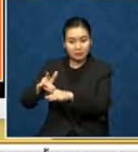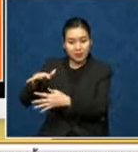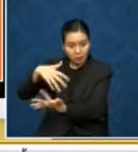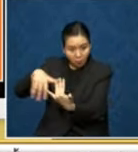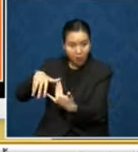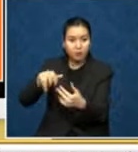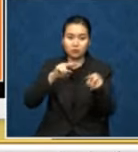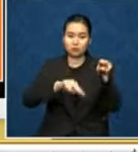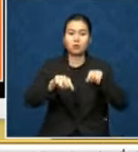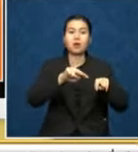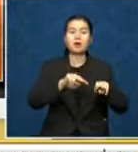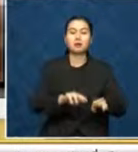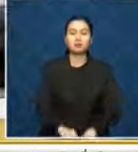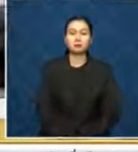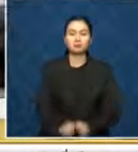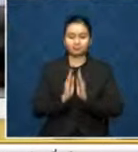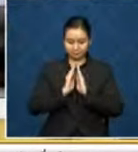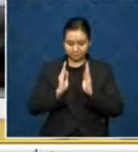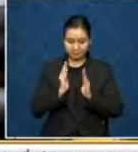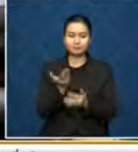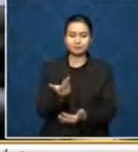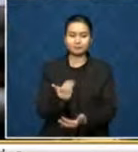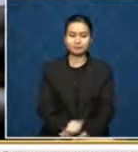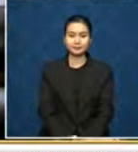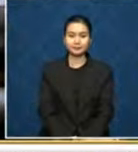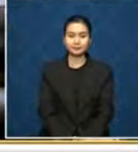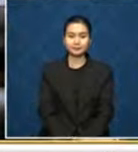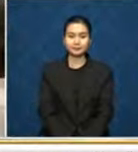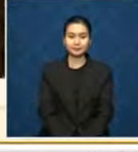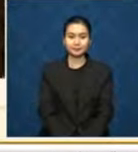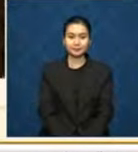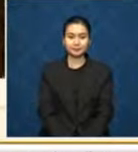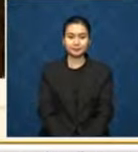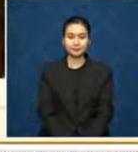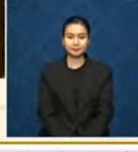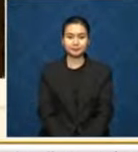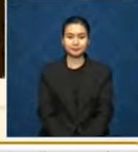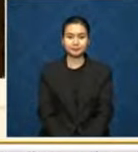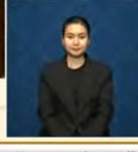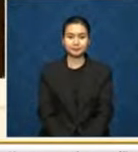ยครับขอบคุณครับ ขอบคุณครับเชิญท่านชนพัฒน์นาคสั่วครับ